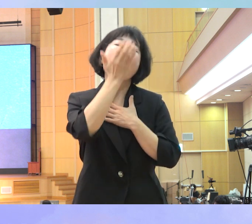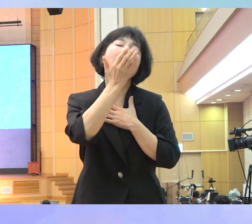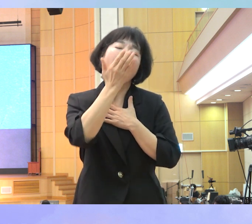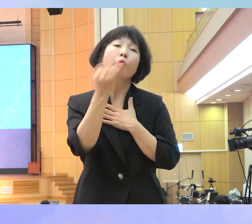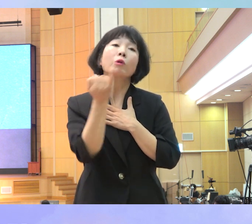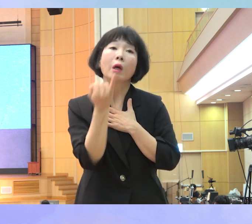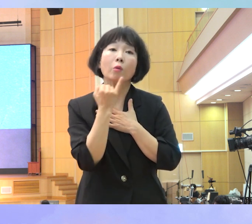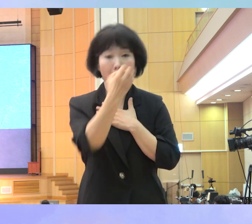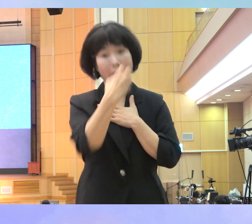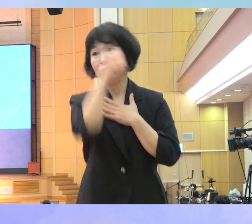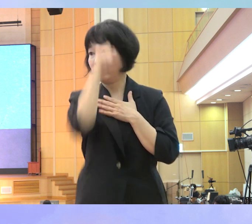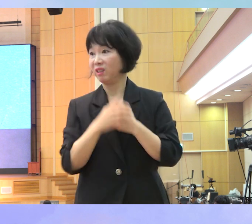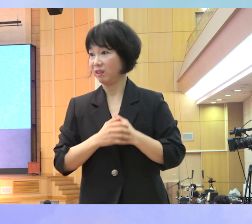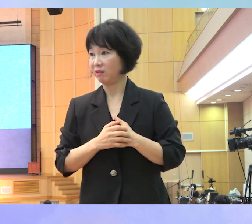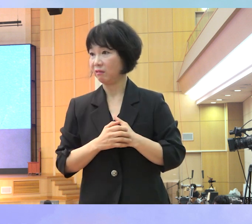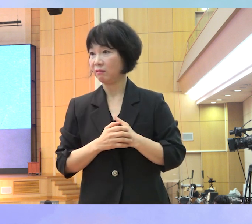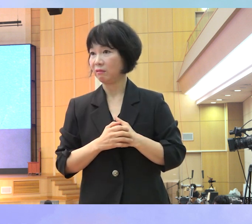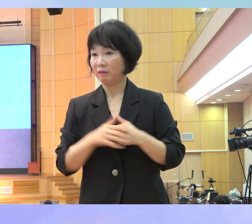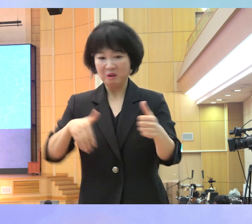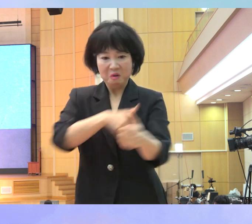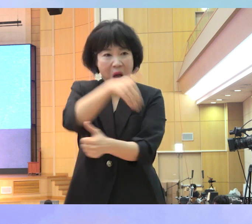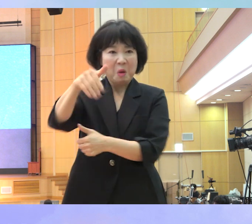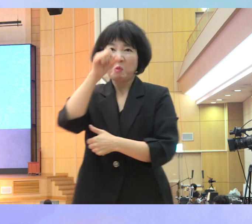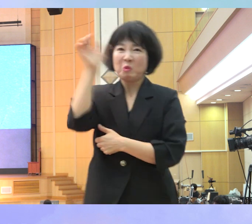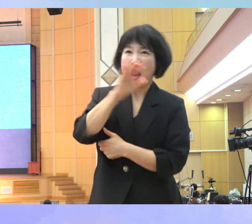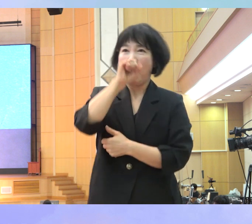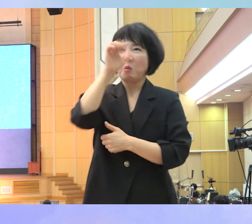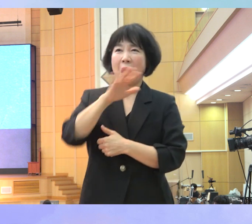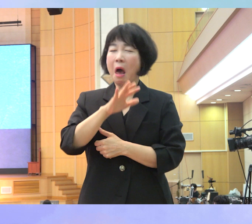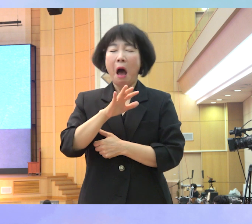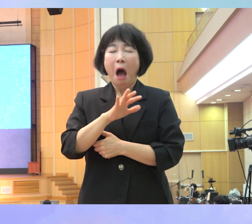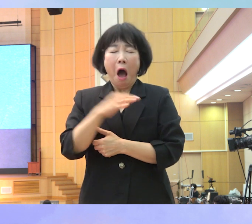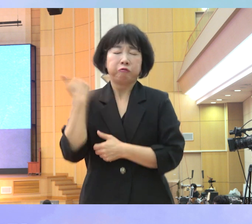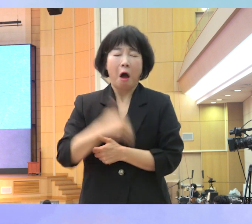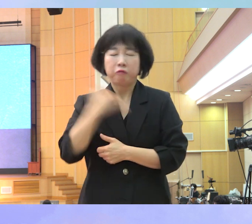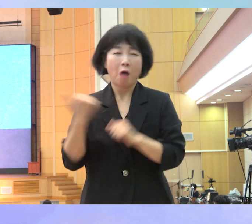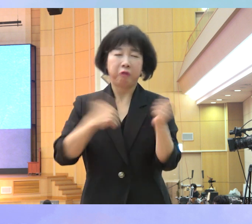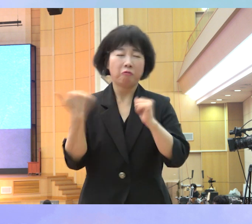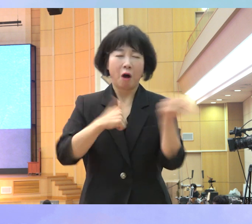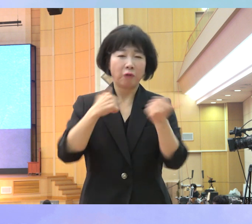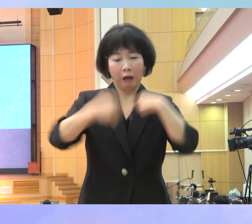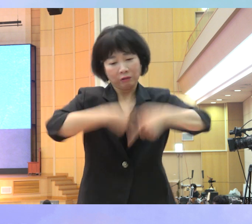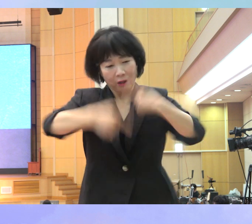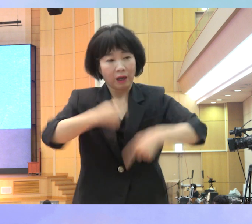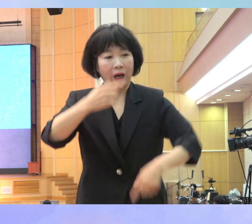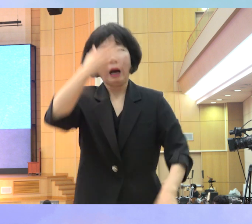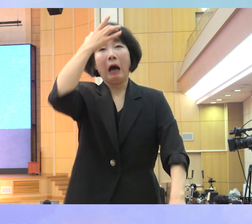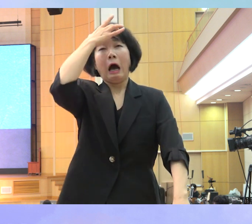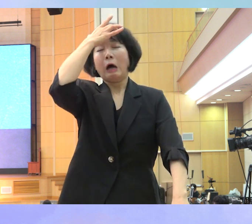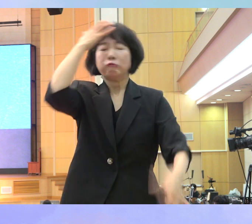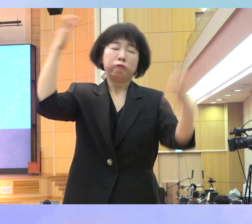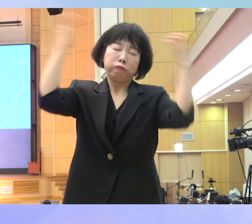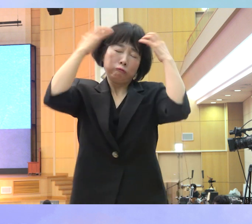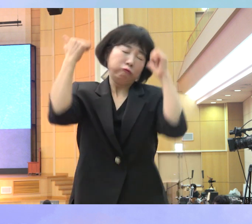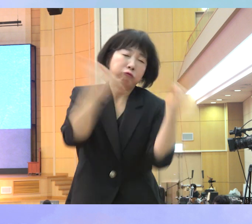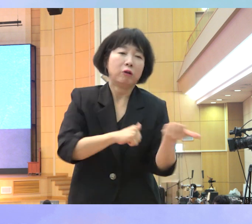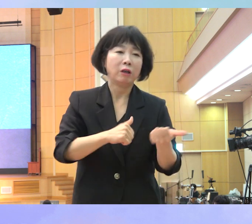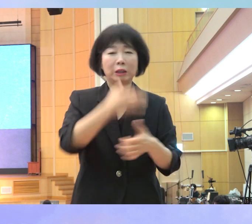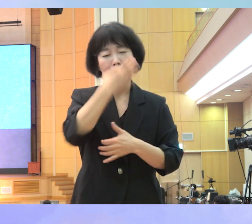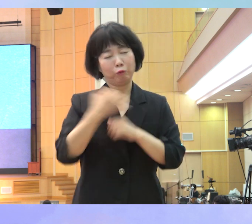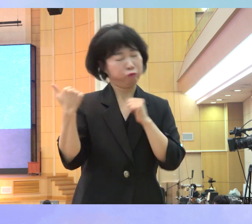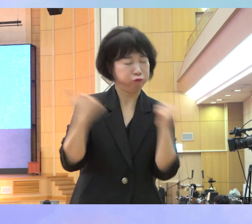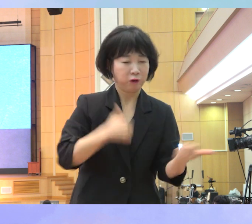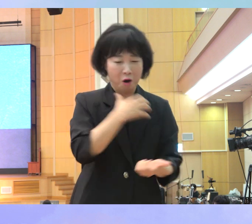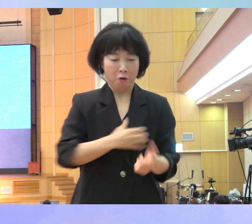필요는 없지만 잘 되겠지, 긍정으로 끝나야지. 죽겠다, 힘들어